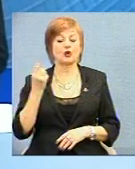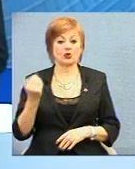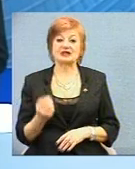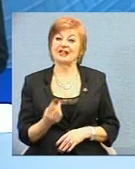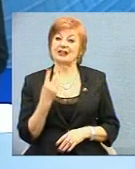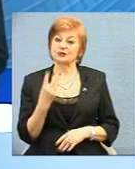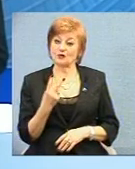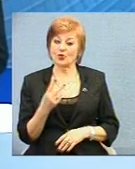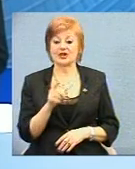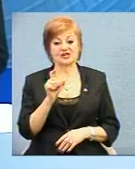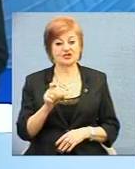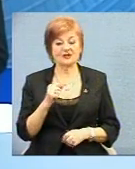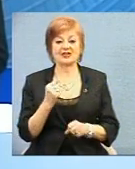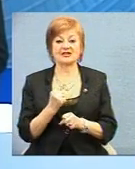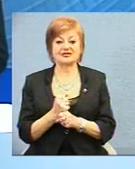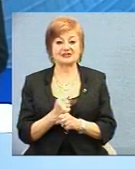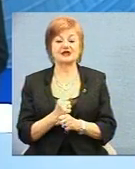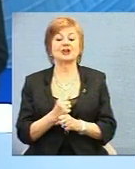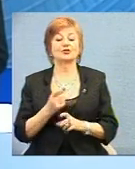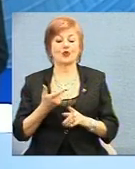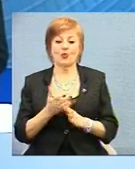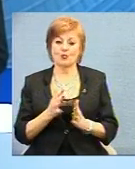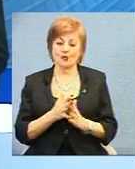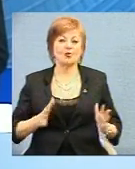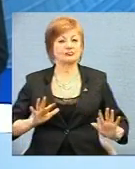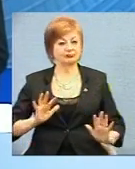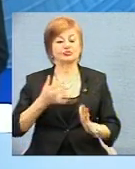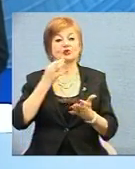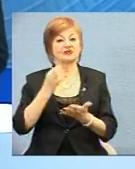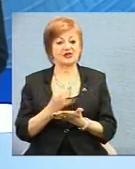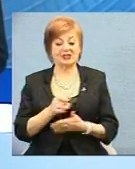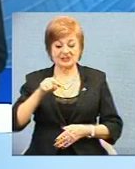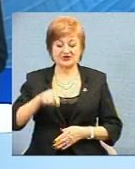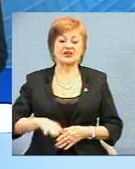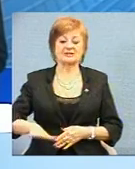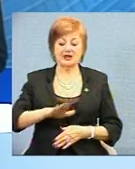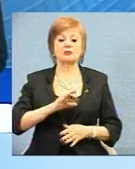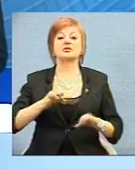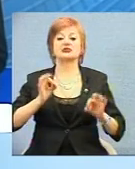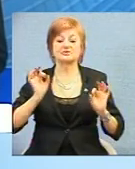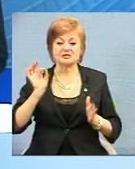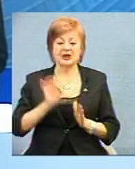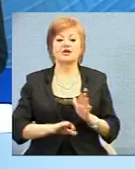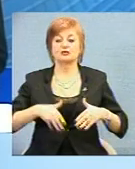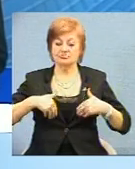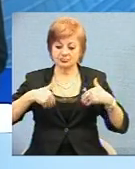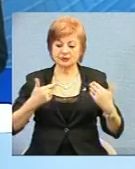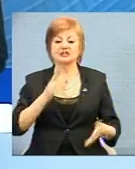зі спецпризначенців зробили момент іще більш відповідальним. Просто на майданчику освідчилося майбутнім